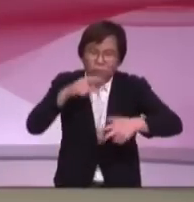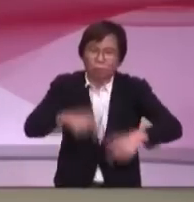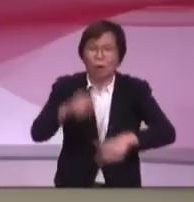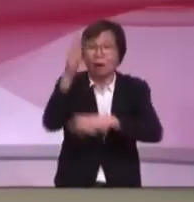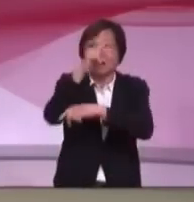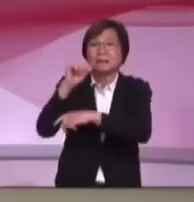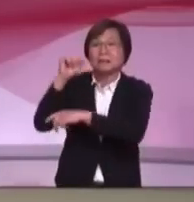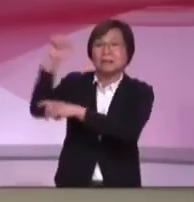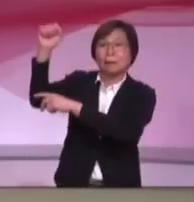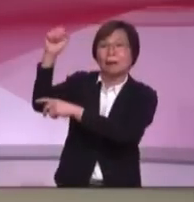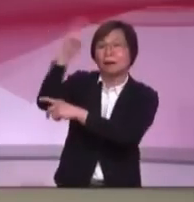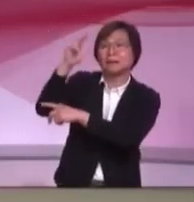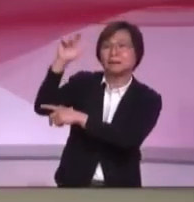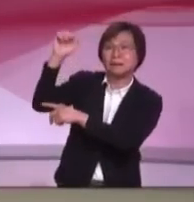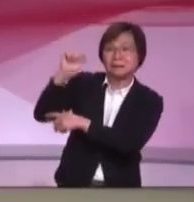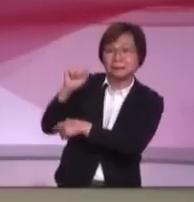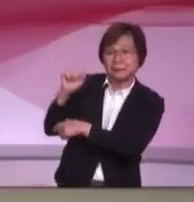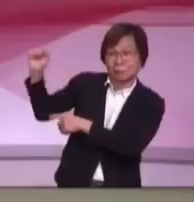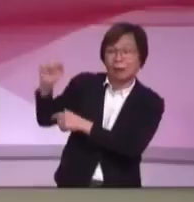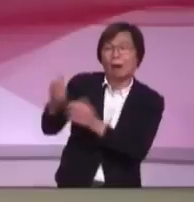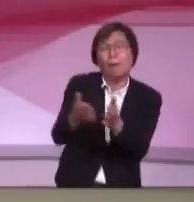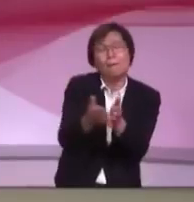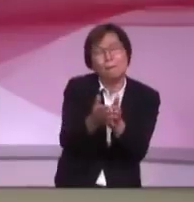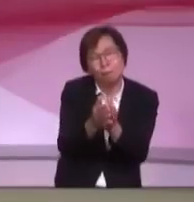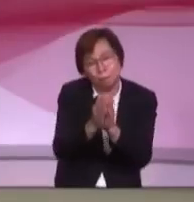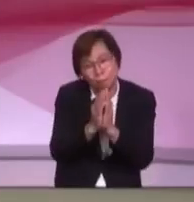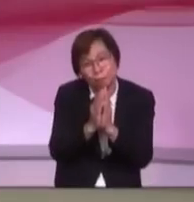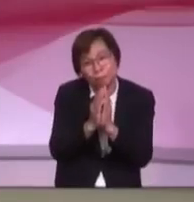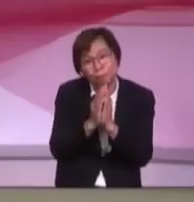Sabah memohon